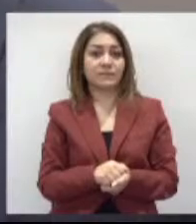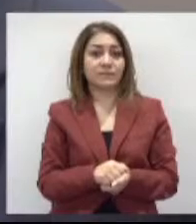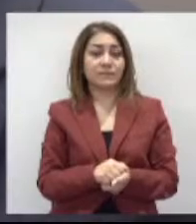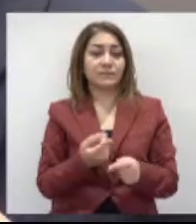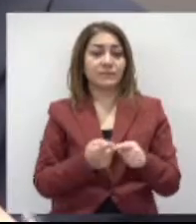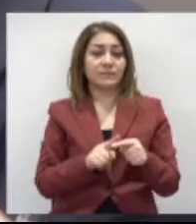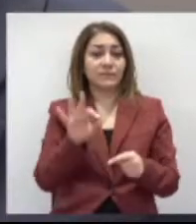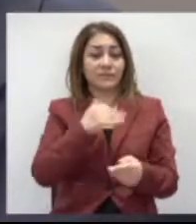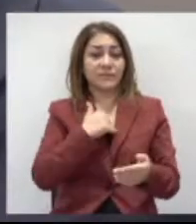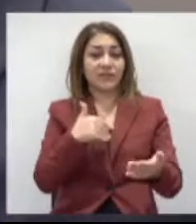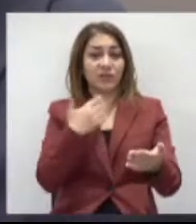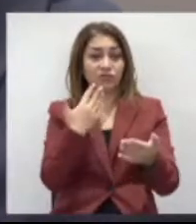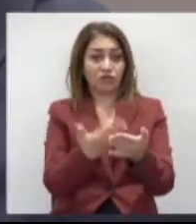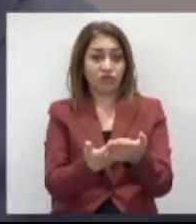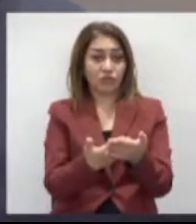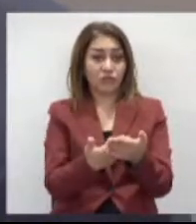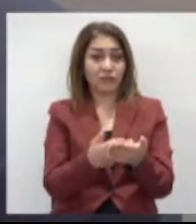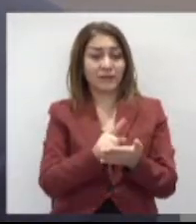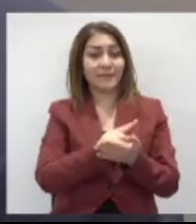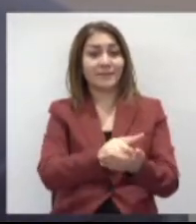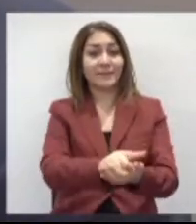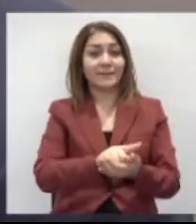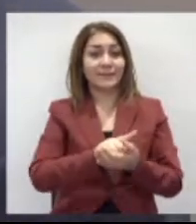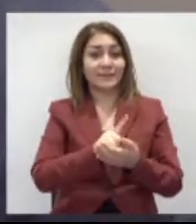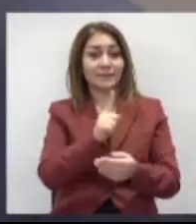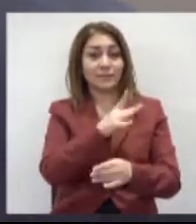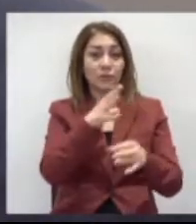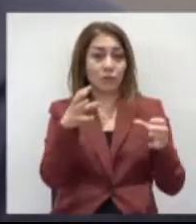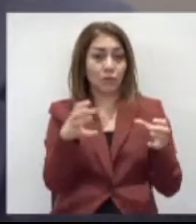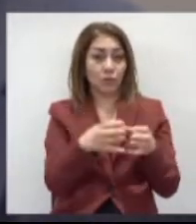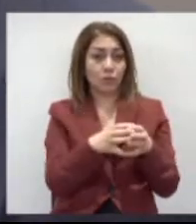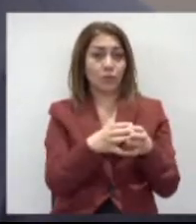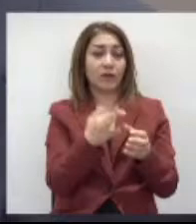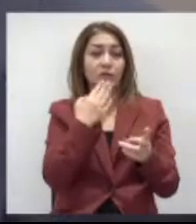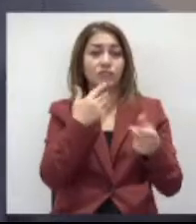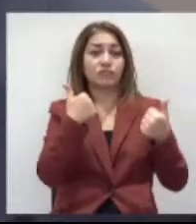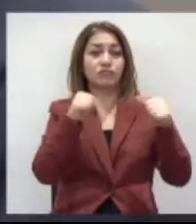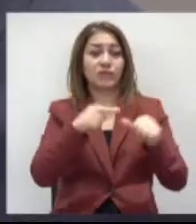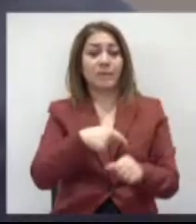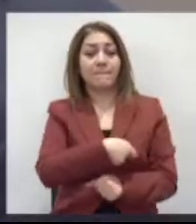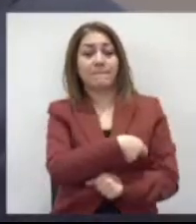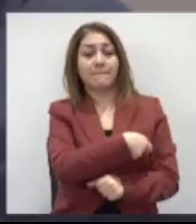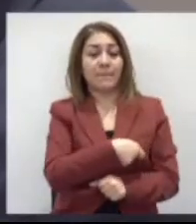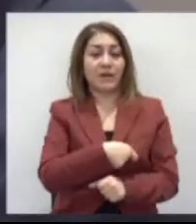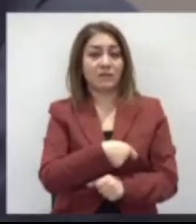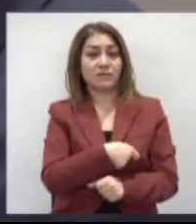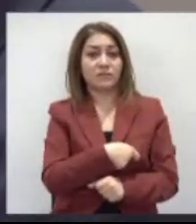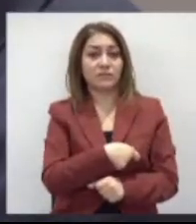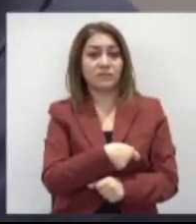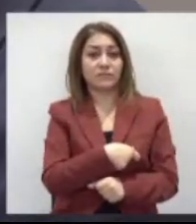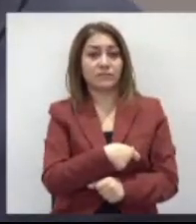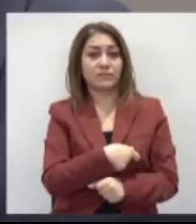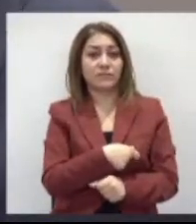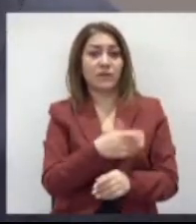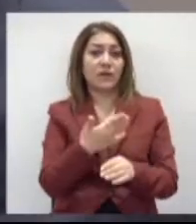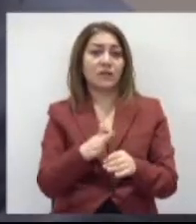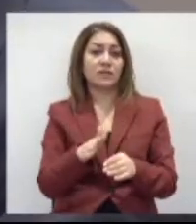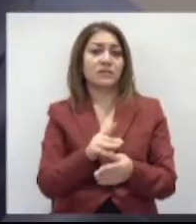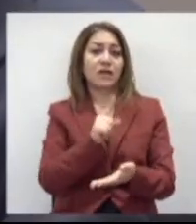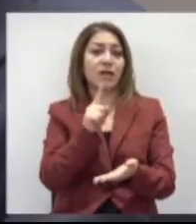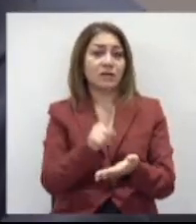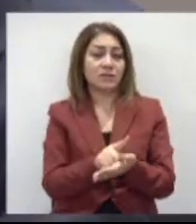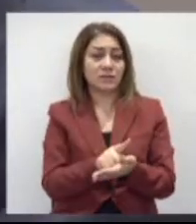դրա համար մենք առաջարկում ենք սրանք քննարկել մի բլոկով, օրինակ ազգային ժողովի պատգամավորի կարգավիճակը ինքը սեպարատ հարց է,